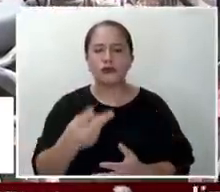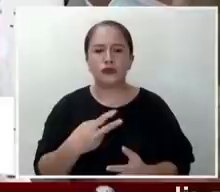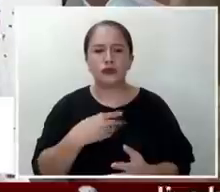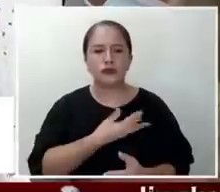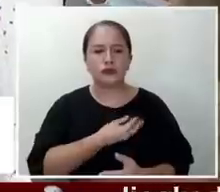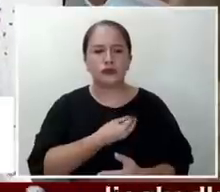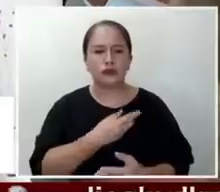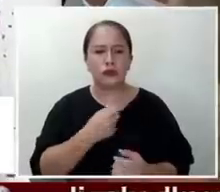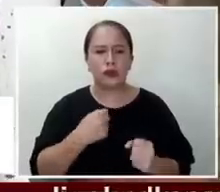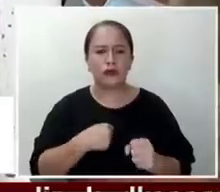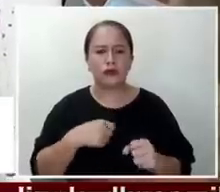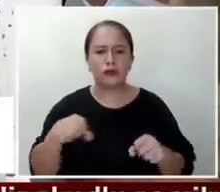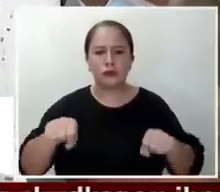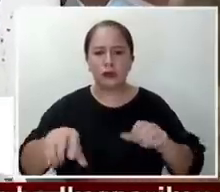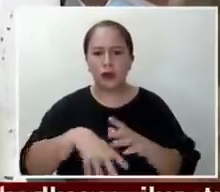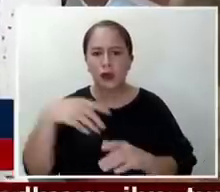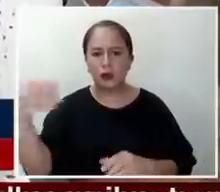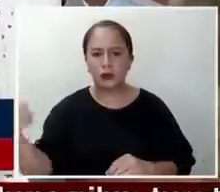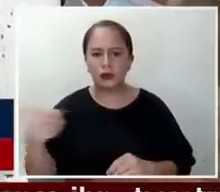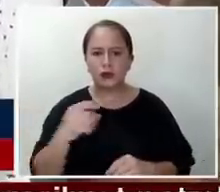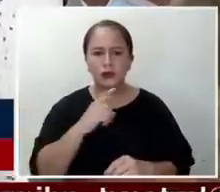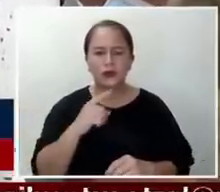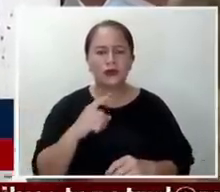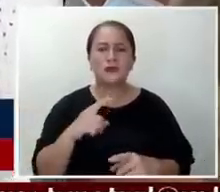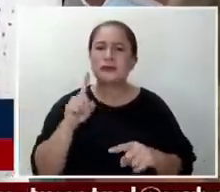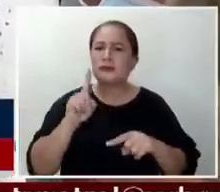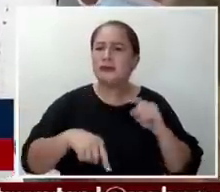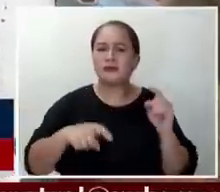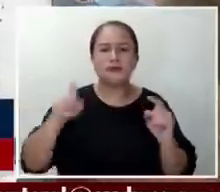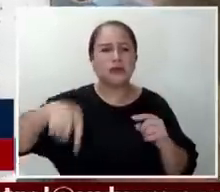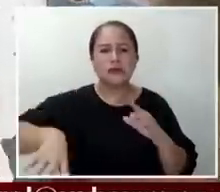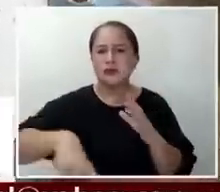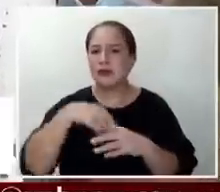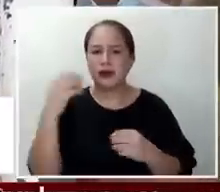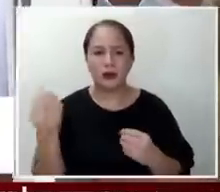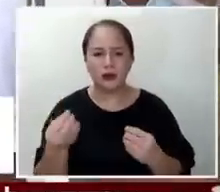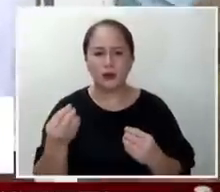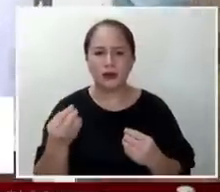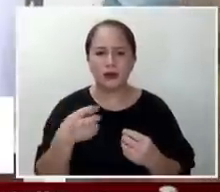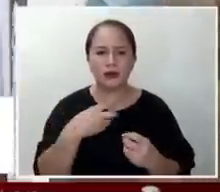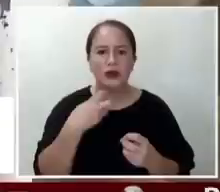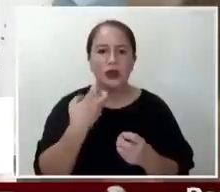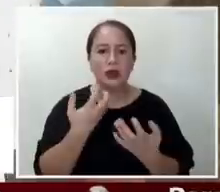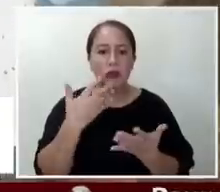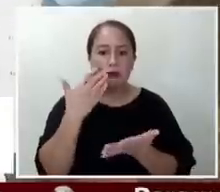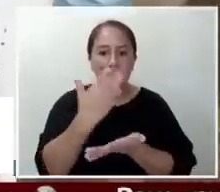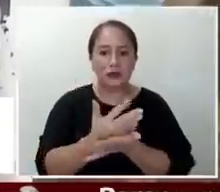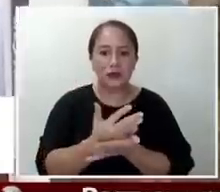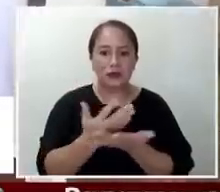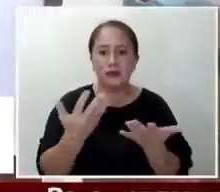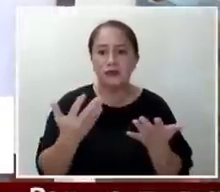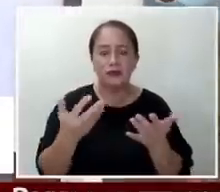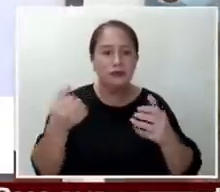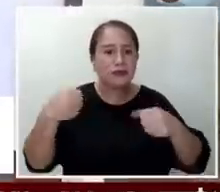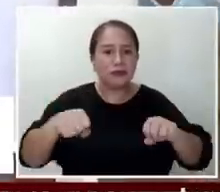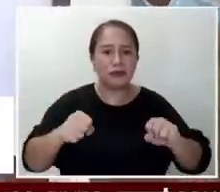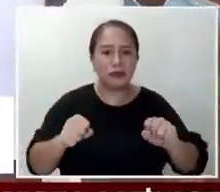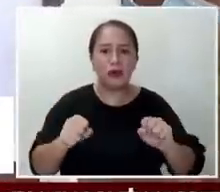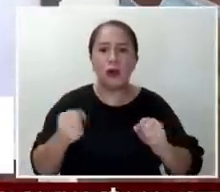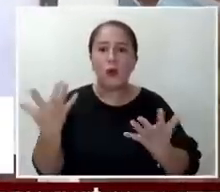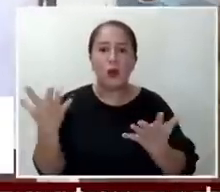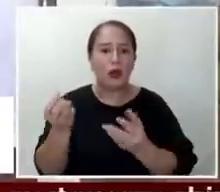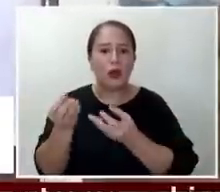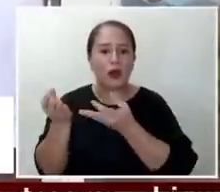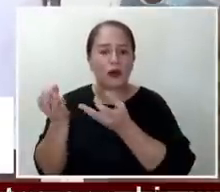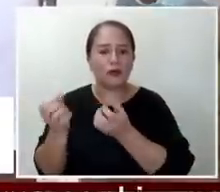papasada. Hindi po pwedeng hindi babiyahe. Kaya po, mahirap po kasi pag tumigil ang bahay po, wala kakainin ng pamilya. Kaya